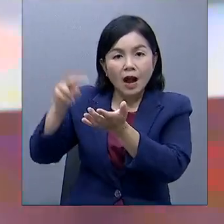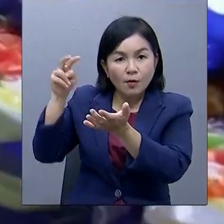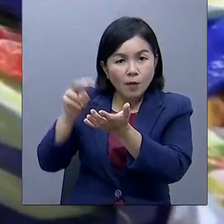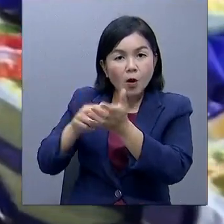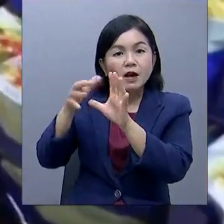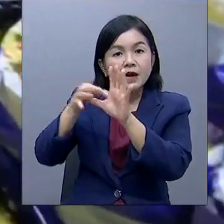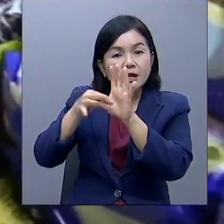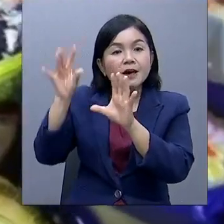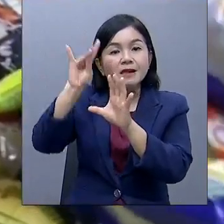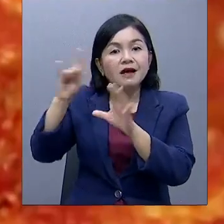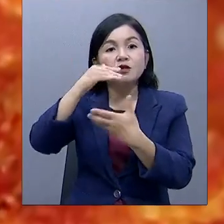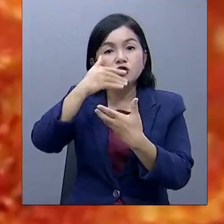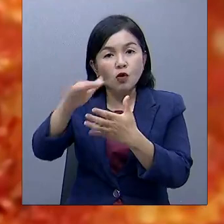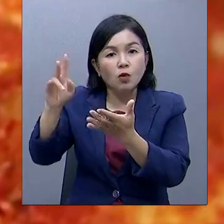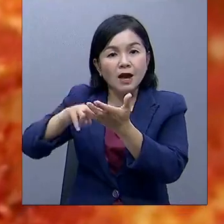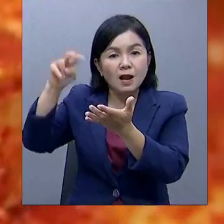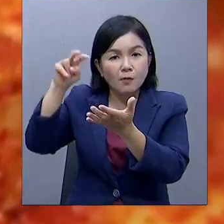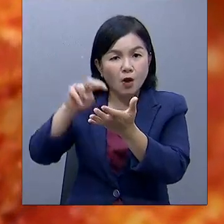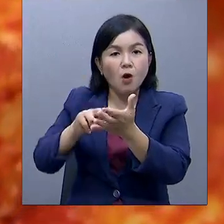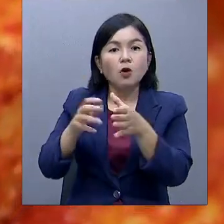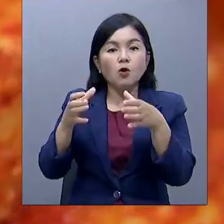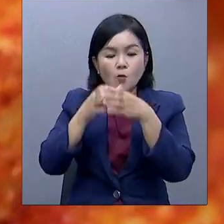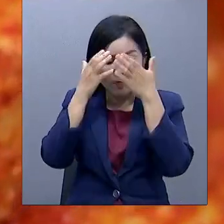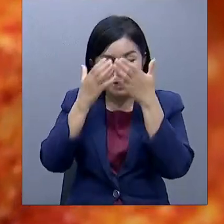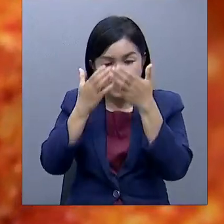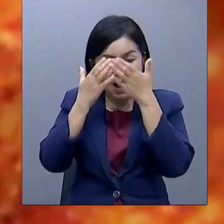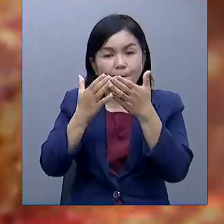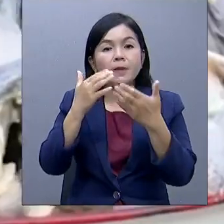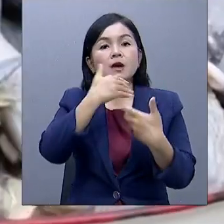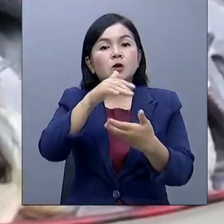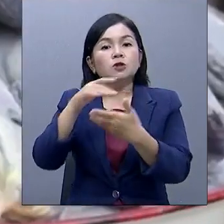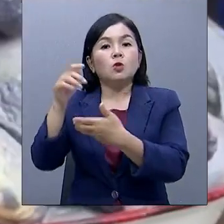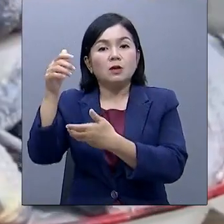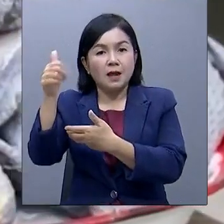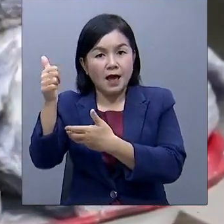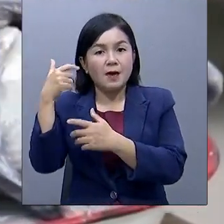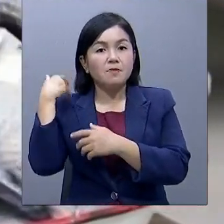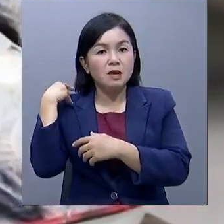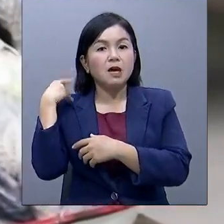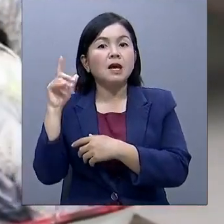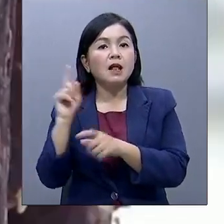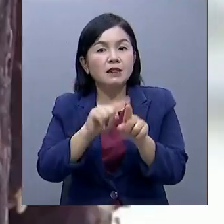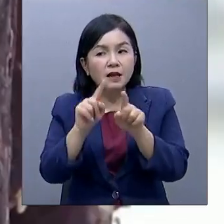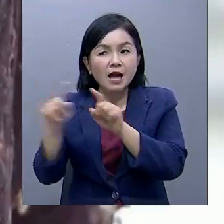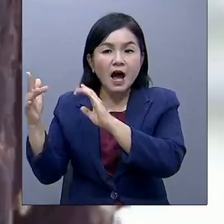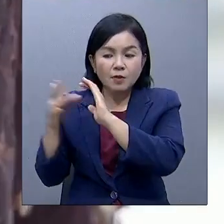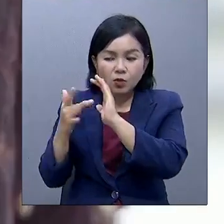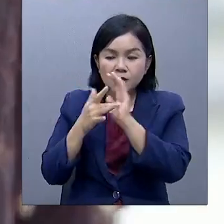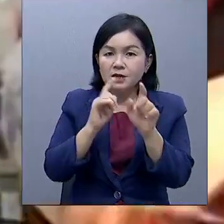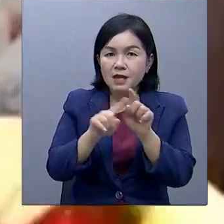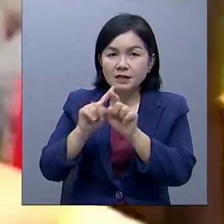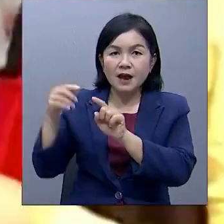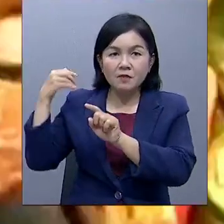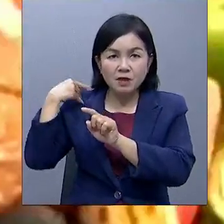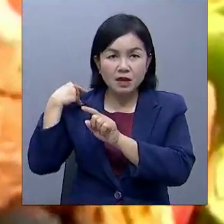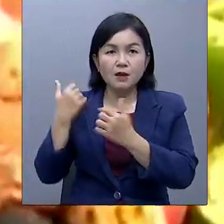ตว์อีกด้วยนะคือปกติถ้าจะขอเรื่องแบบนี้เราต้องไปที่กรมปศุสัตว์นะแต่อันนี้คือเขามีโชว์เคสเขามีนวัตกรรมต่างๆนะคะแล้ว